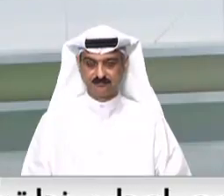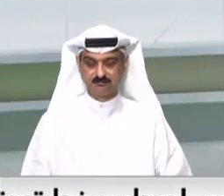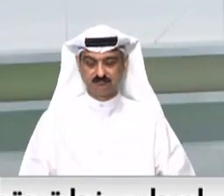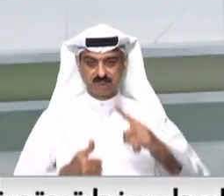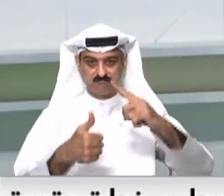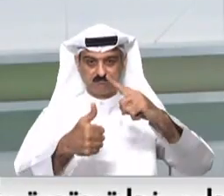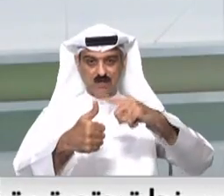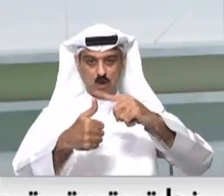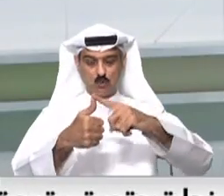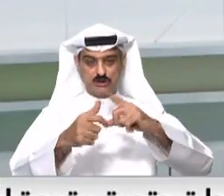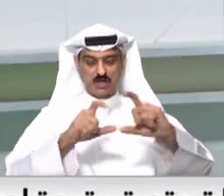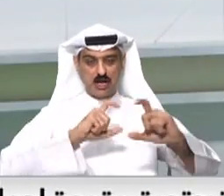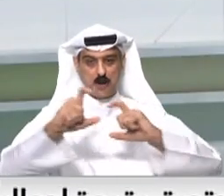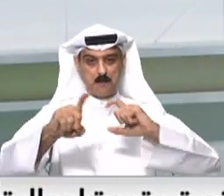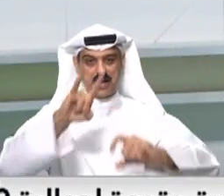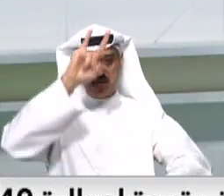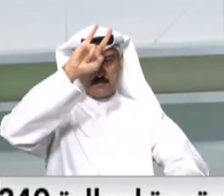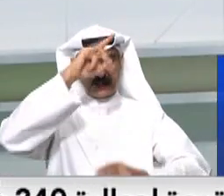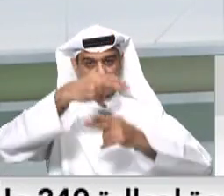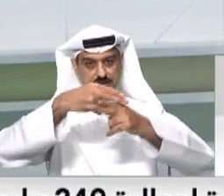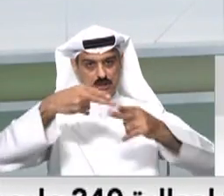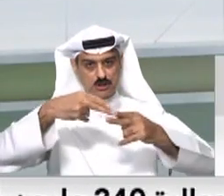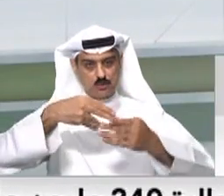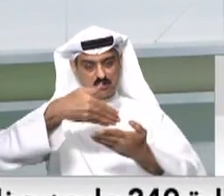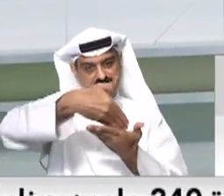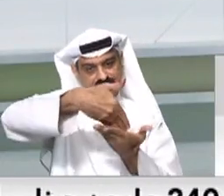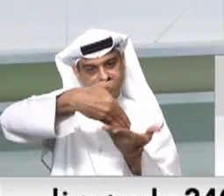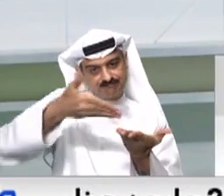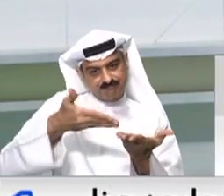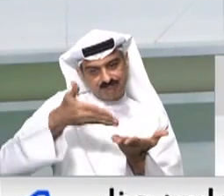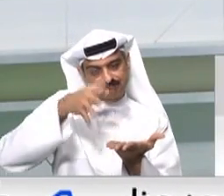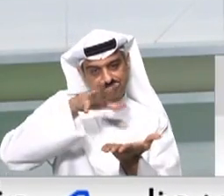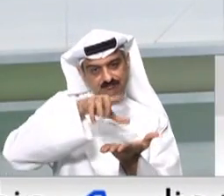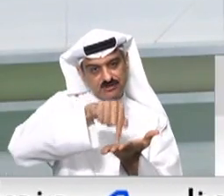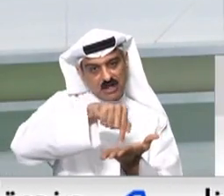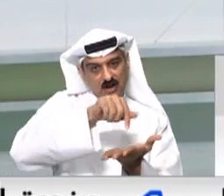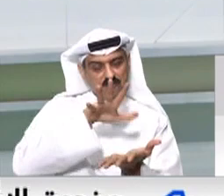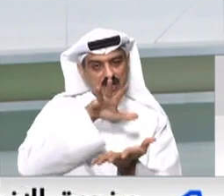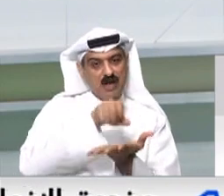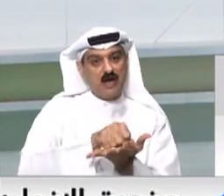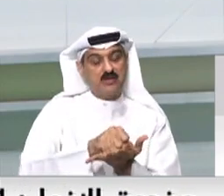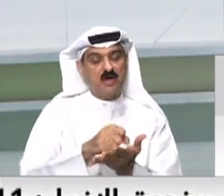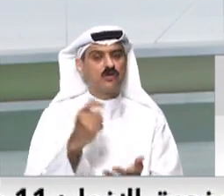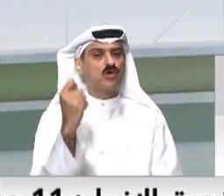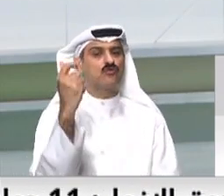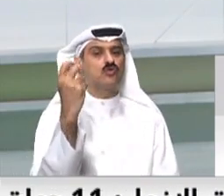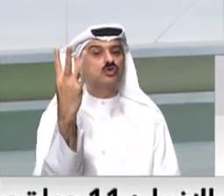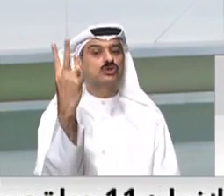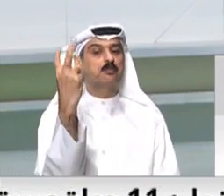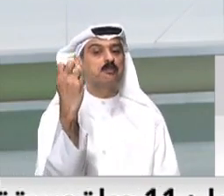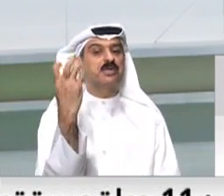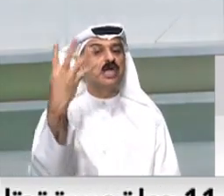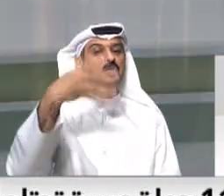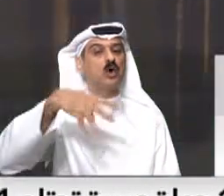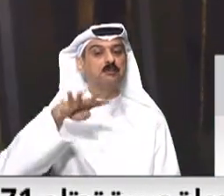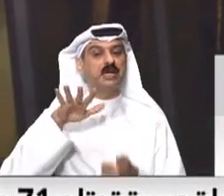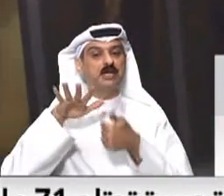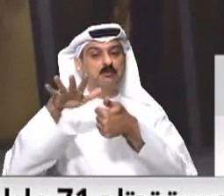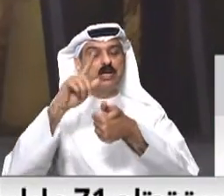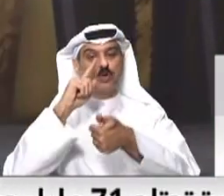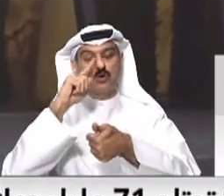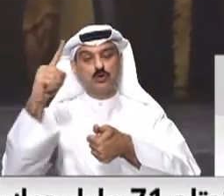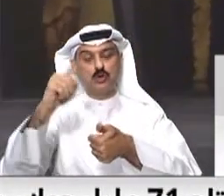اعلن بنك الكويت المركزي عن تخصيص اصدار سردات وتورق بقيمه 240 مليون دينار